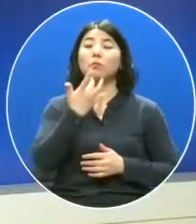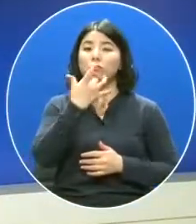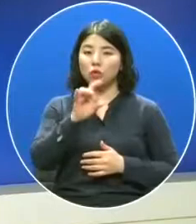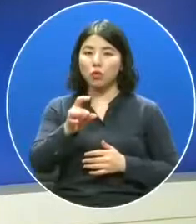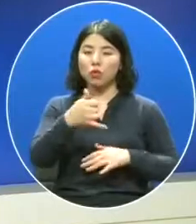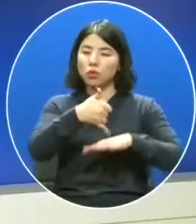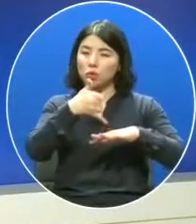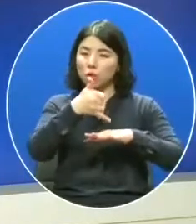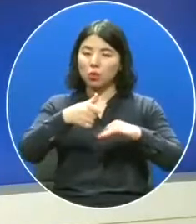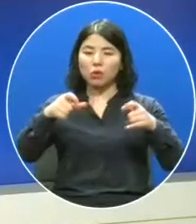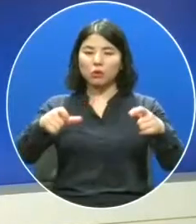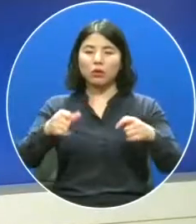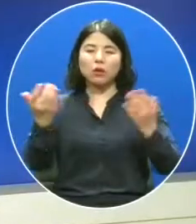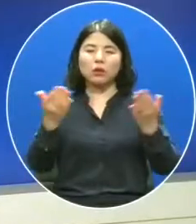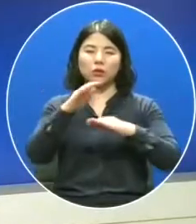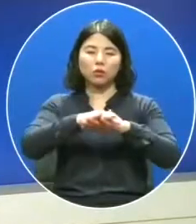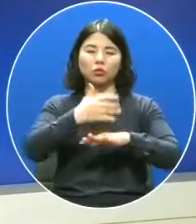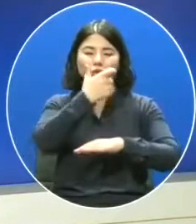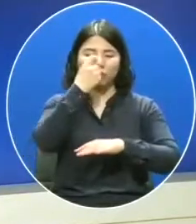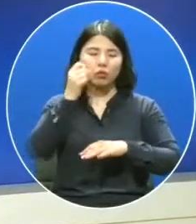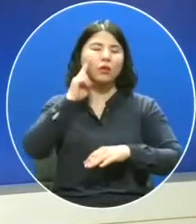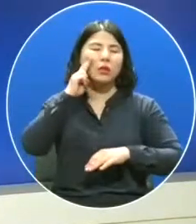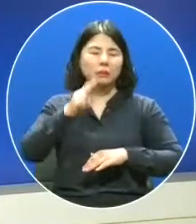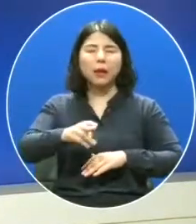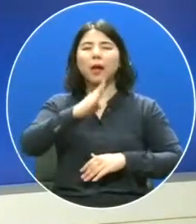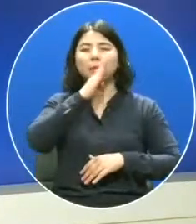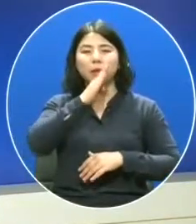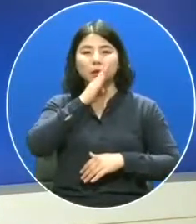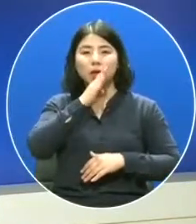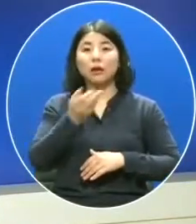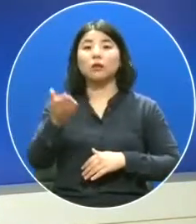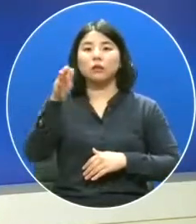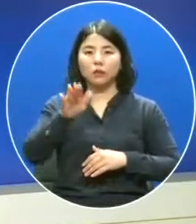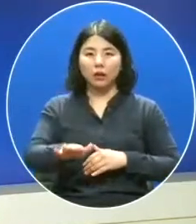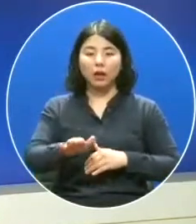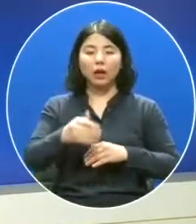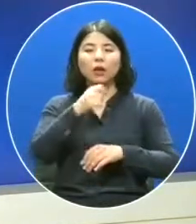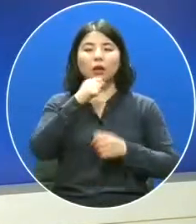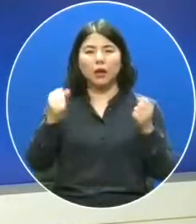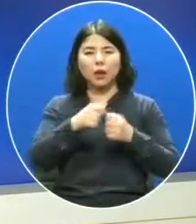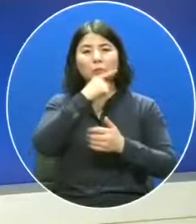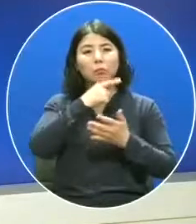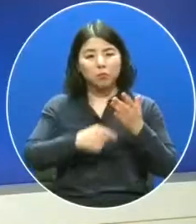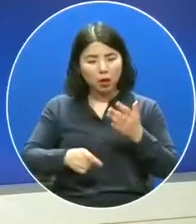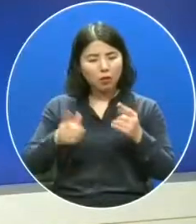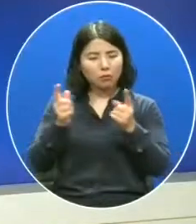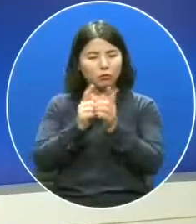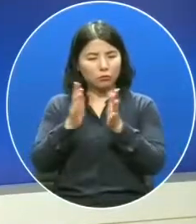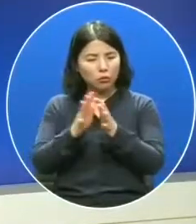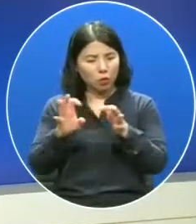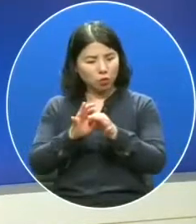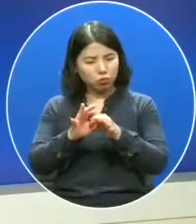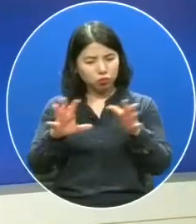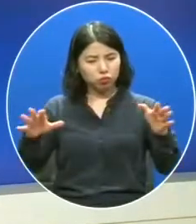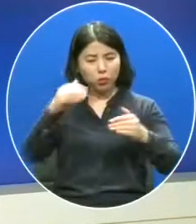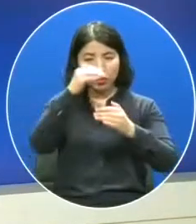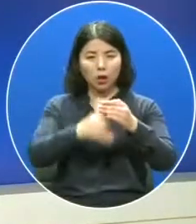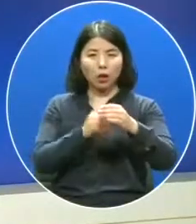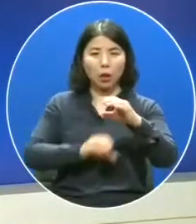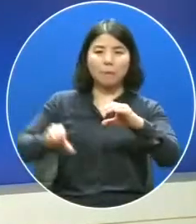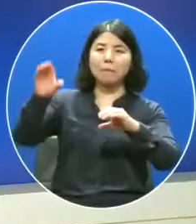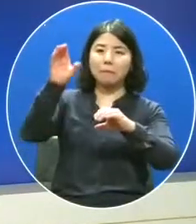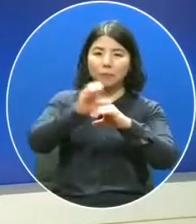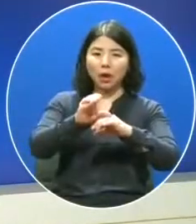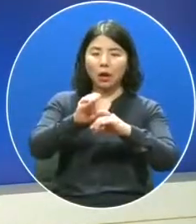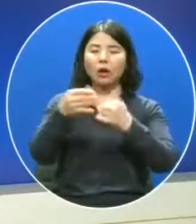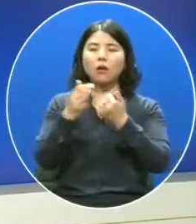물론 농촌 지역의 일손 부족이 심각한 것은 맞습니다. 하지만 냉해 피해와 직접 관련이 없는 사안을